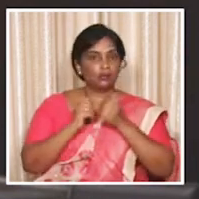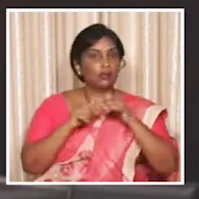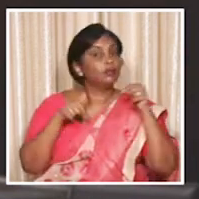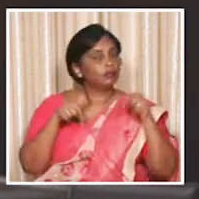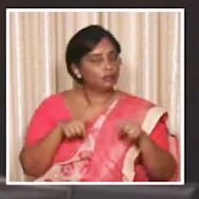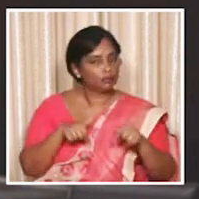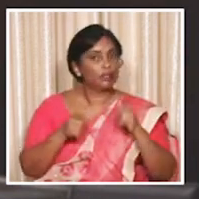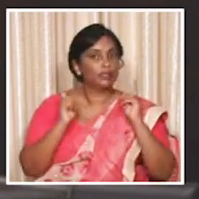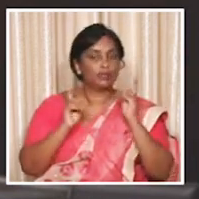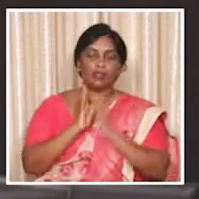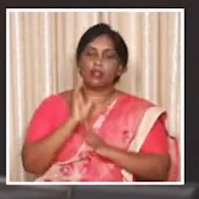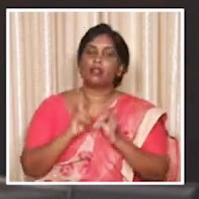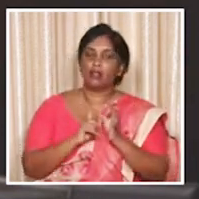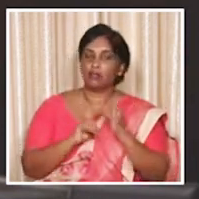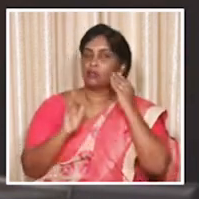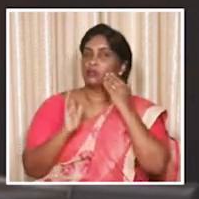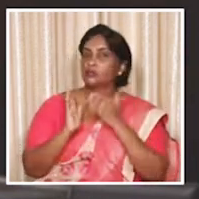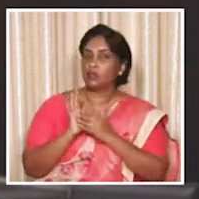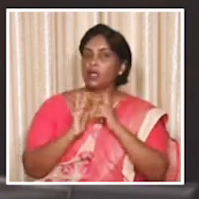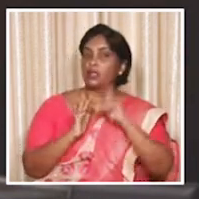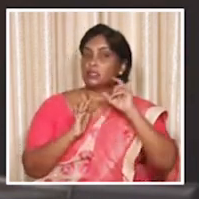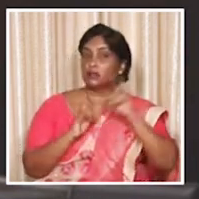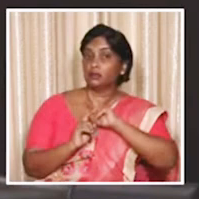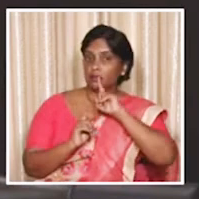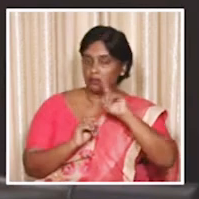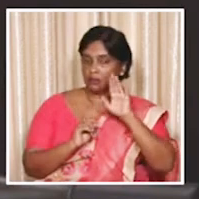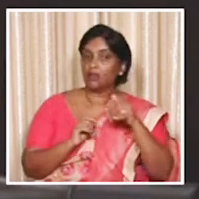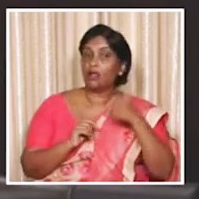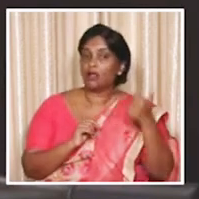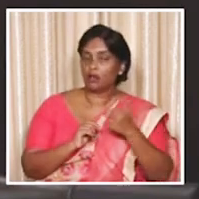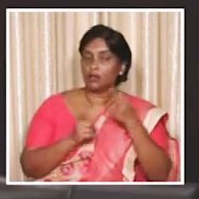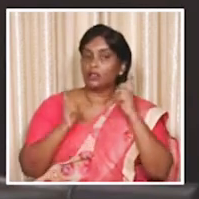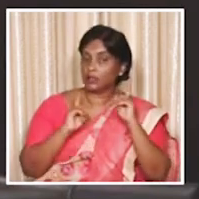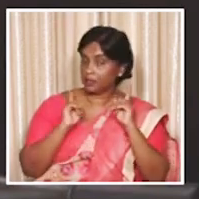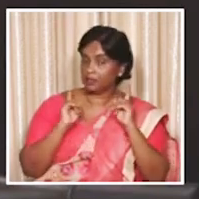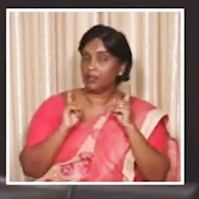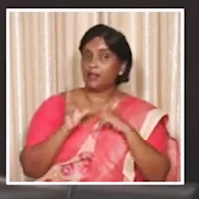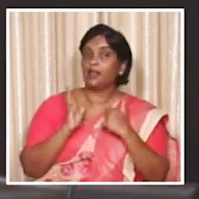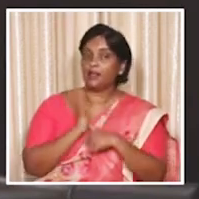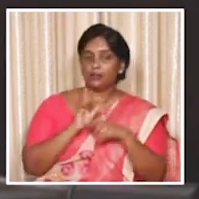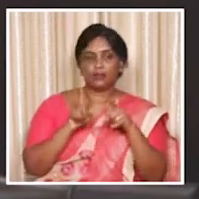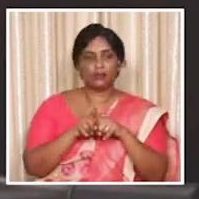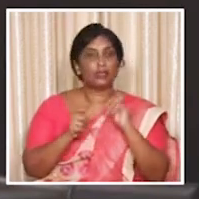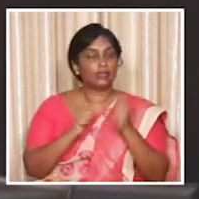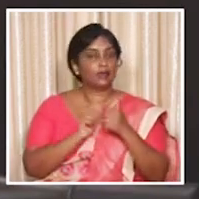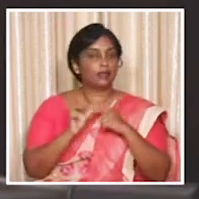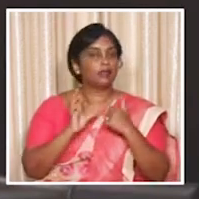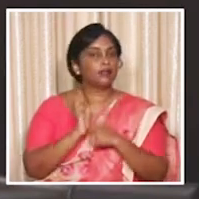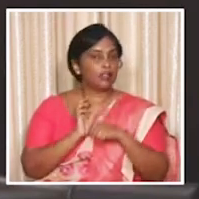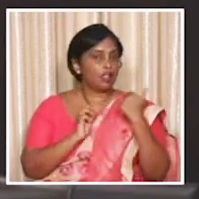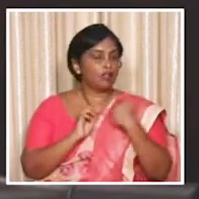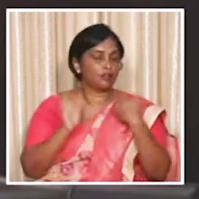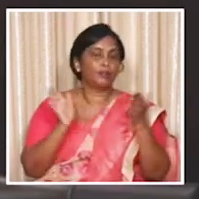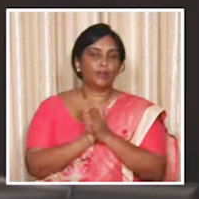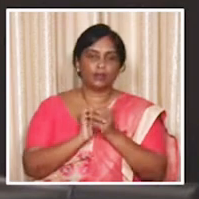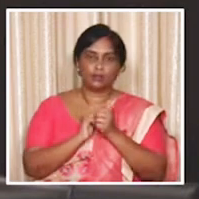දැනටමත් ක්‍රීඩා අමාත්‍යතුමා මේ සම්බන්ධයෙන් ICC එකට දැනුවත් කරලා තියෙනවා. අපි අලුත් ක්‍රීඩා පනතක් විදියට මේක ක්‍රිකට් පනතක් විදියට අලුතෙන් මේ